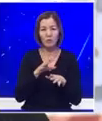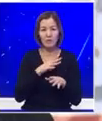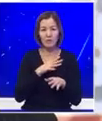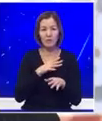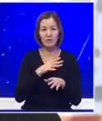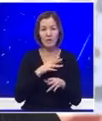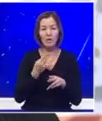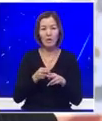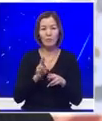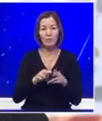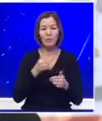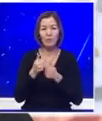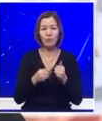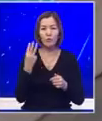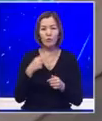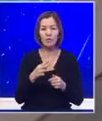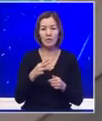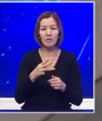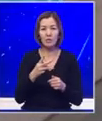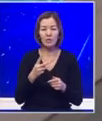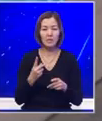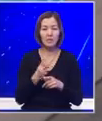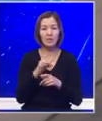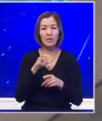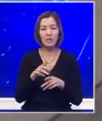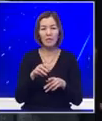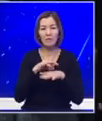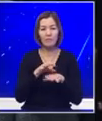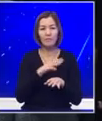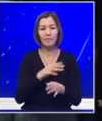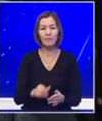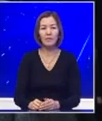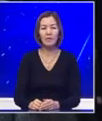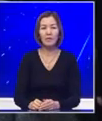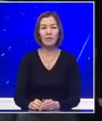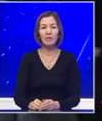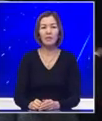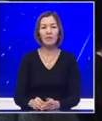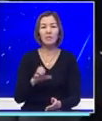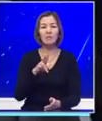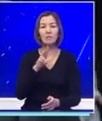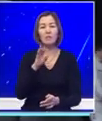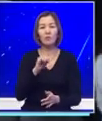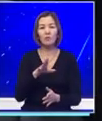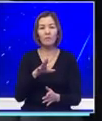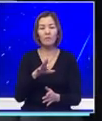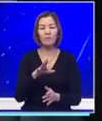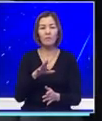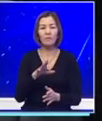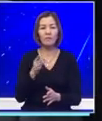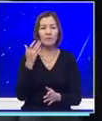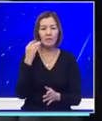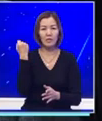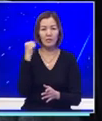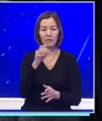айналдырған. Биыл бұл турнир 32-ші рет жалауын желбіретіп отыр. Айдын Смағұлов Сидней олимпиадасының қола жүлдегері болды осы турнирде күрескен.